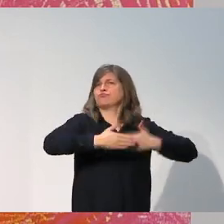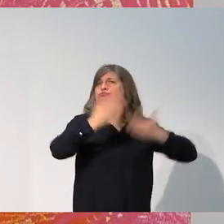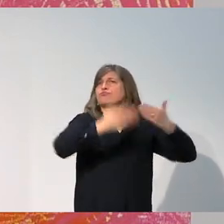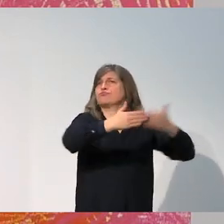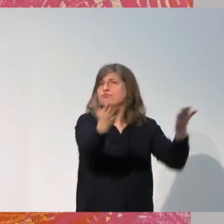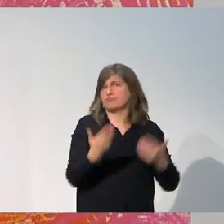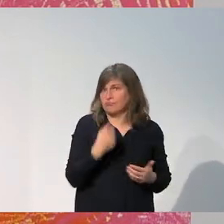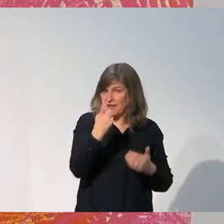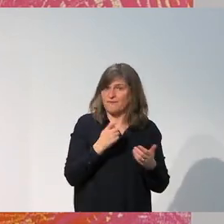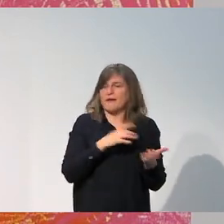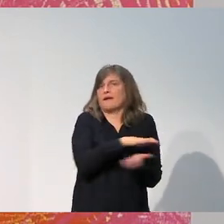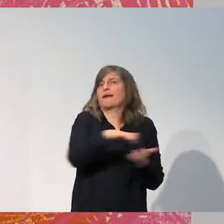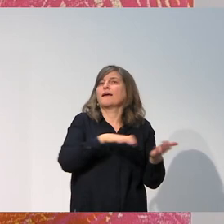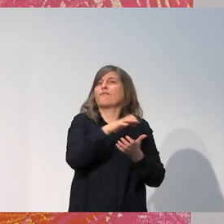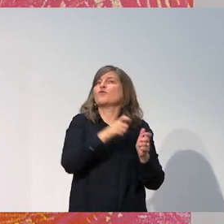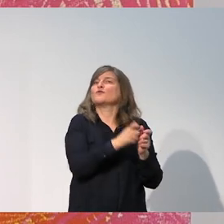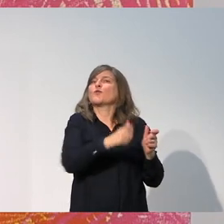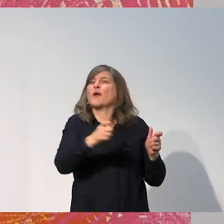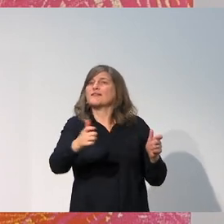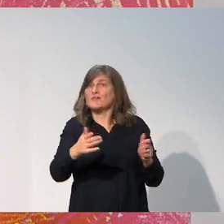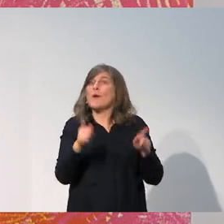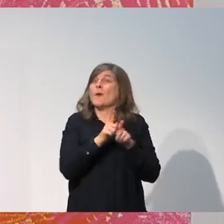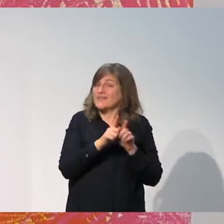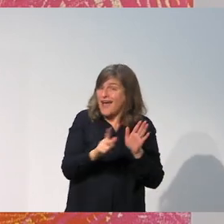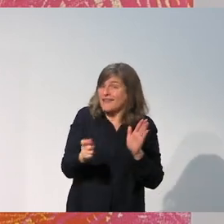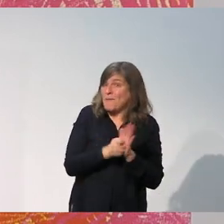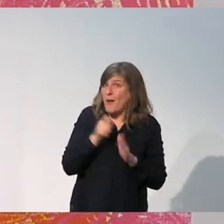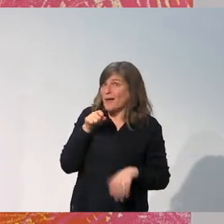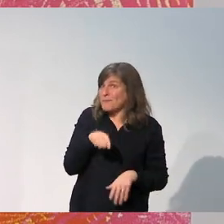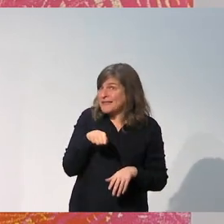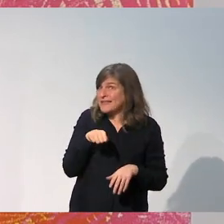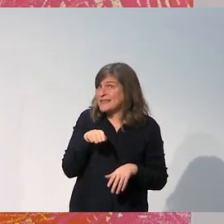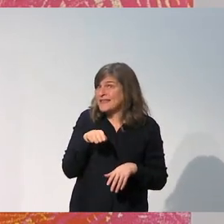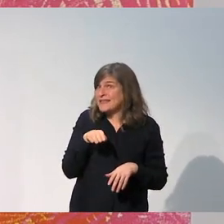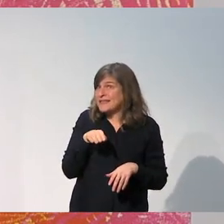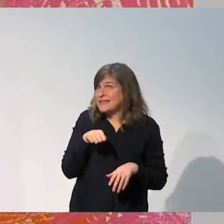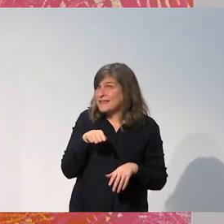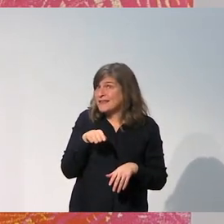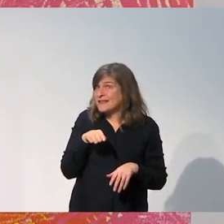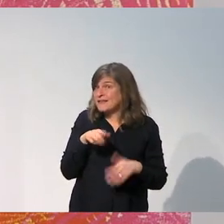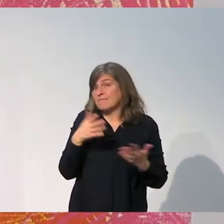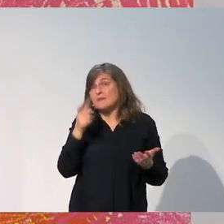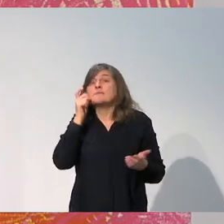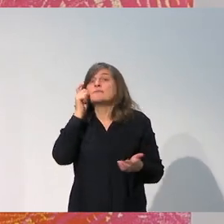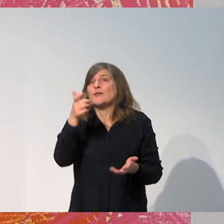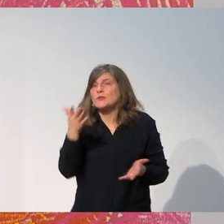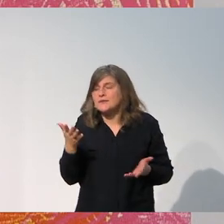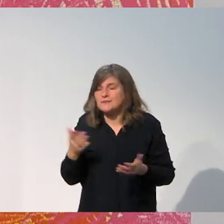cette révolution industrielle. Et c'est à cette époque, paradoxalement, enfin, et en même temps très logiquement,